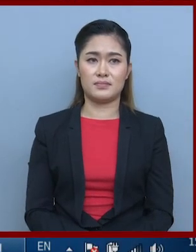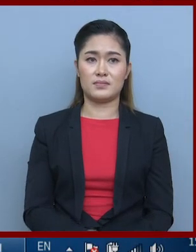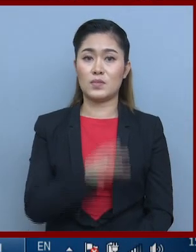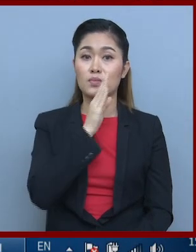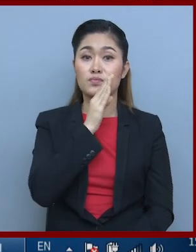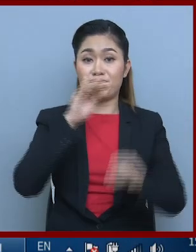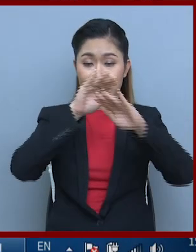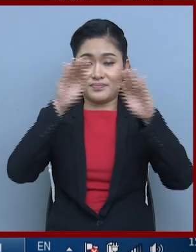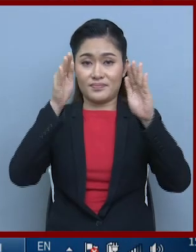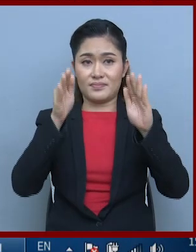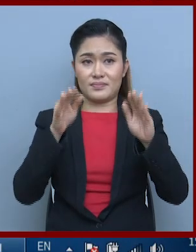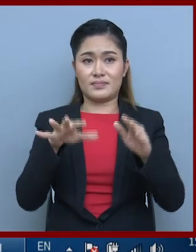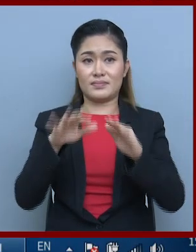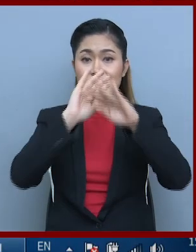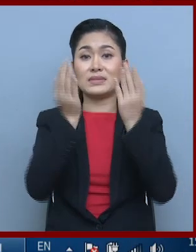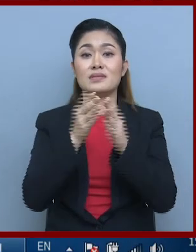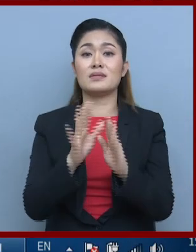เวลาเอาเชฟมาวางนี่ก็